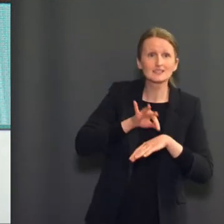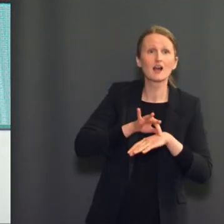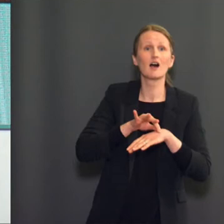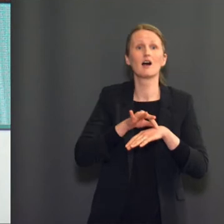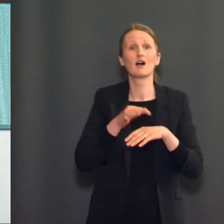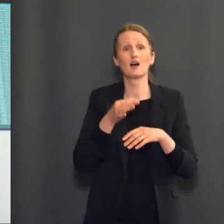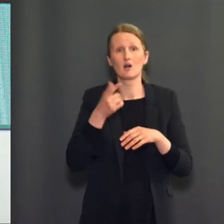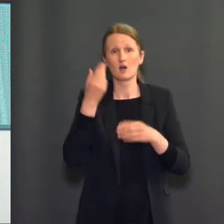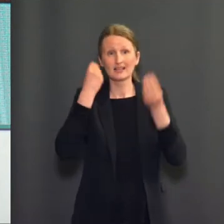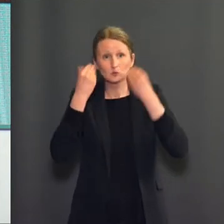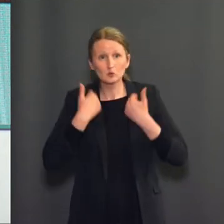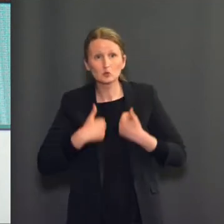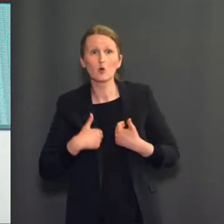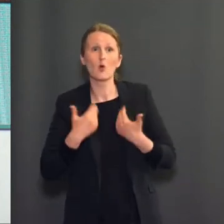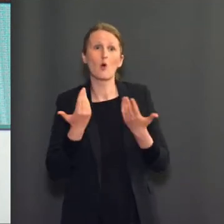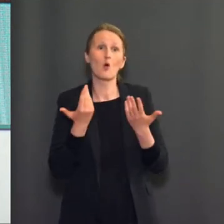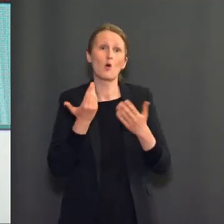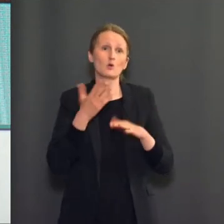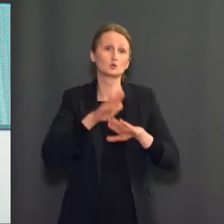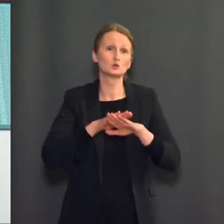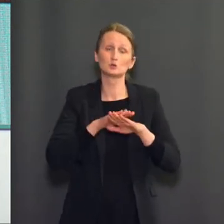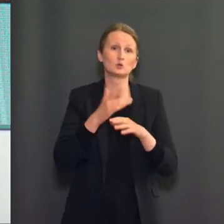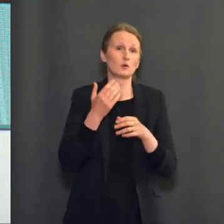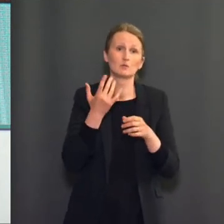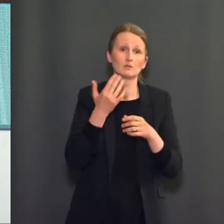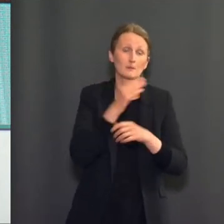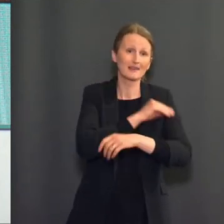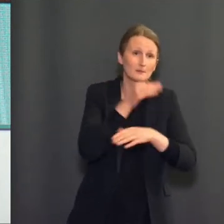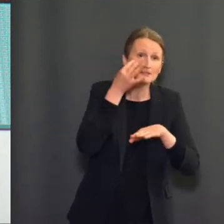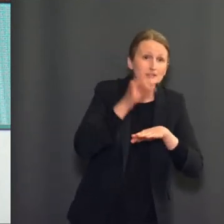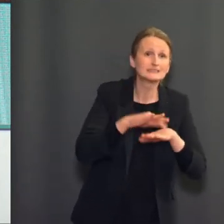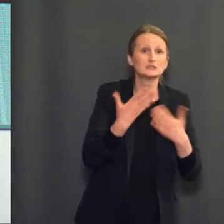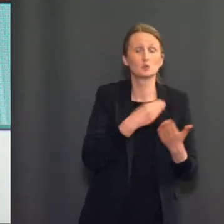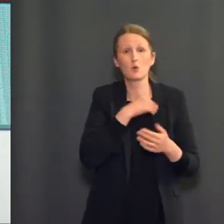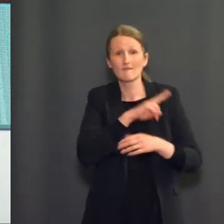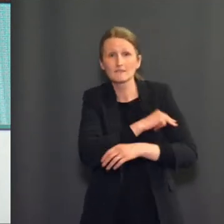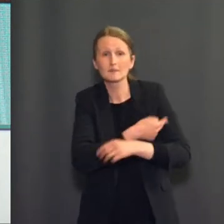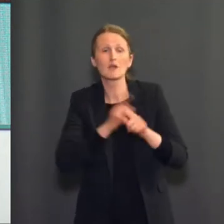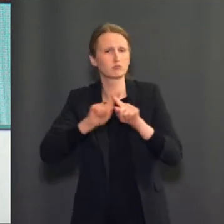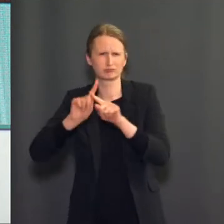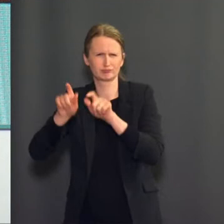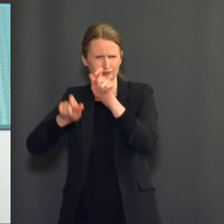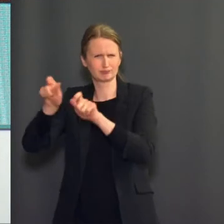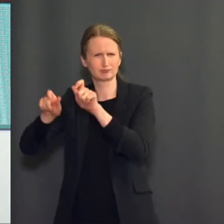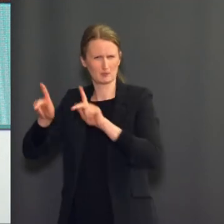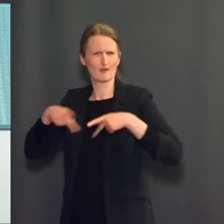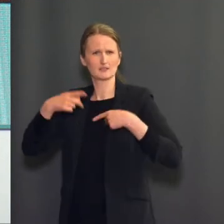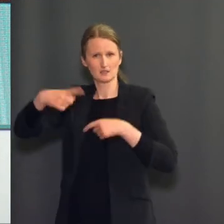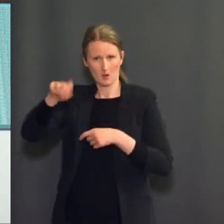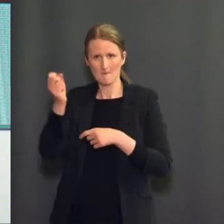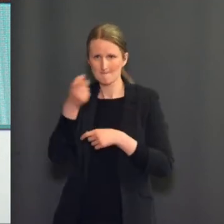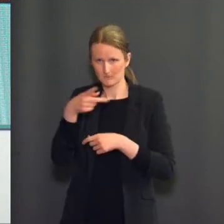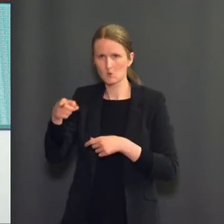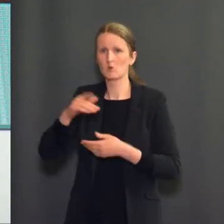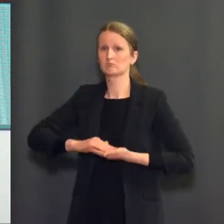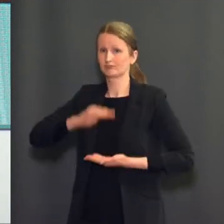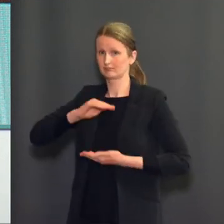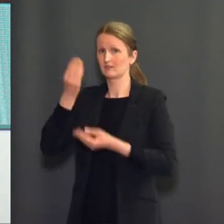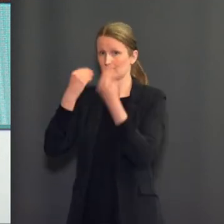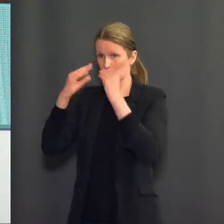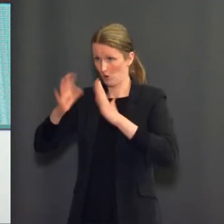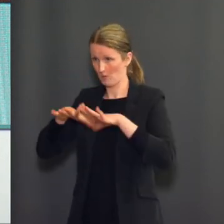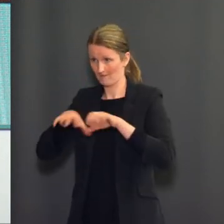Ce test a la particularité de ne pas devoir être envoyé en laboratoire pour l'analyse et le résultat